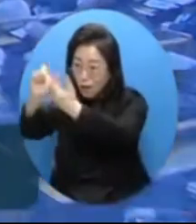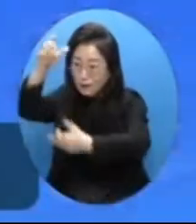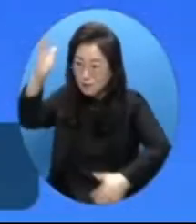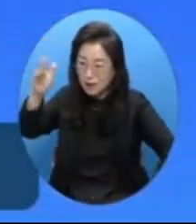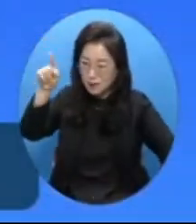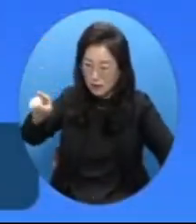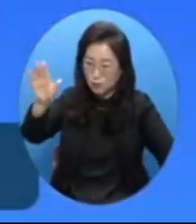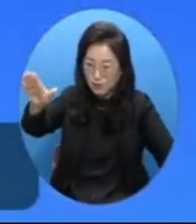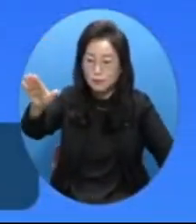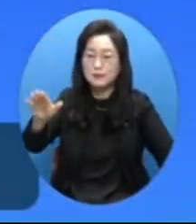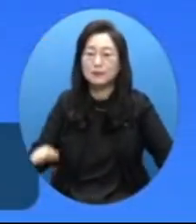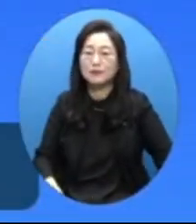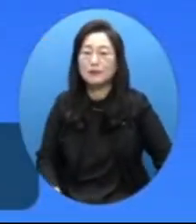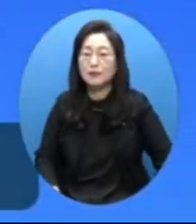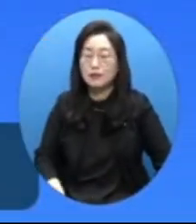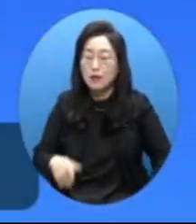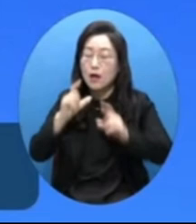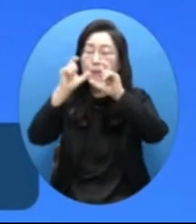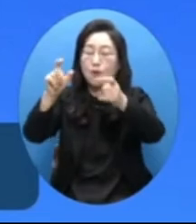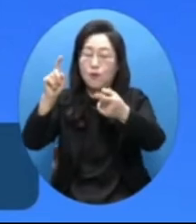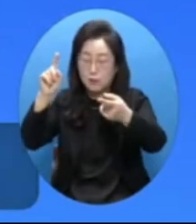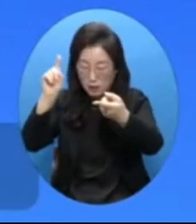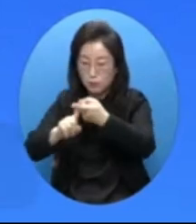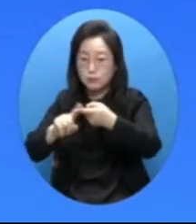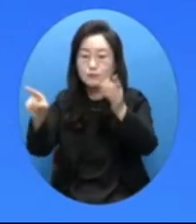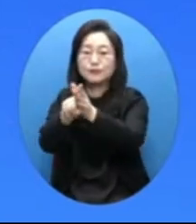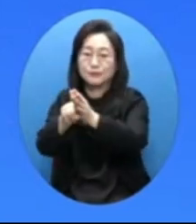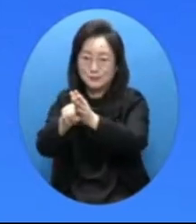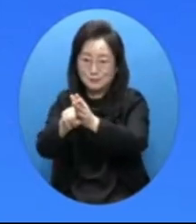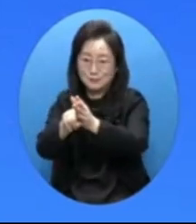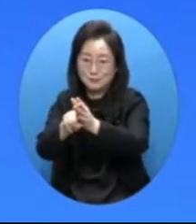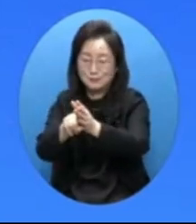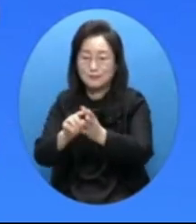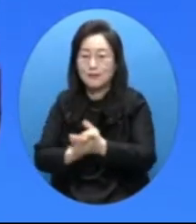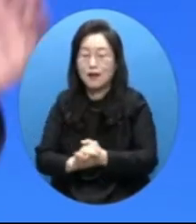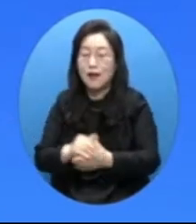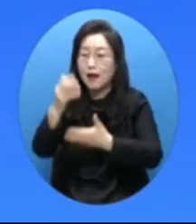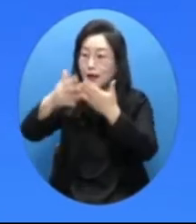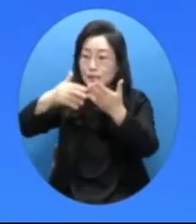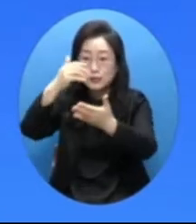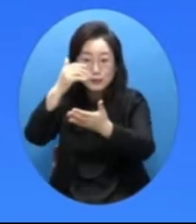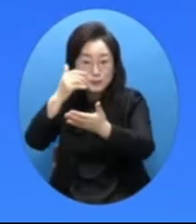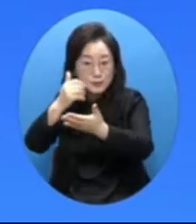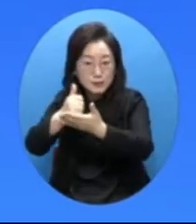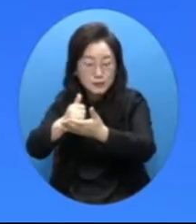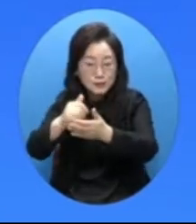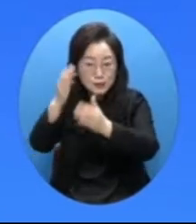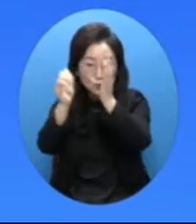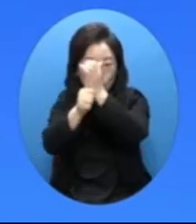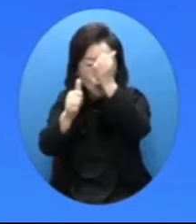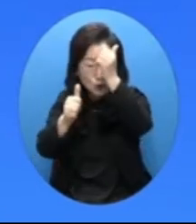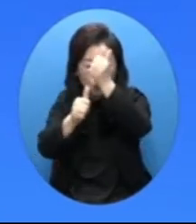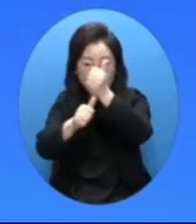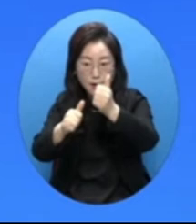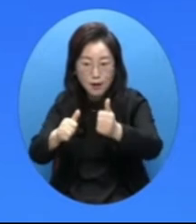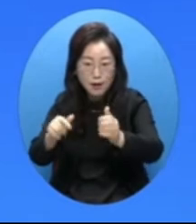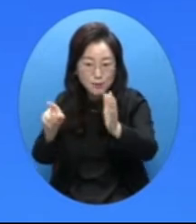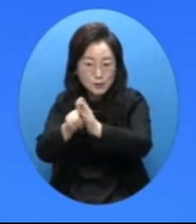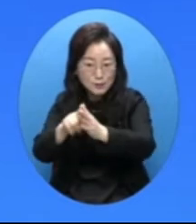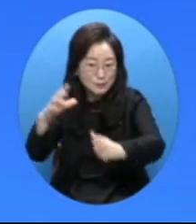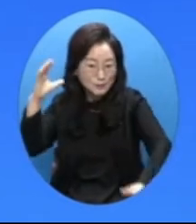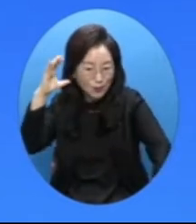그의 명령은 기적을 창조하는 믿음의 선포했습니다 하나님께서 여호수아의 그 믿음의 기도의 응답하셨습니다